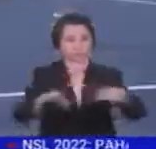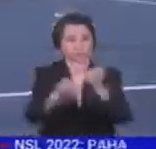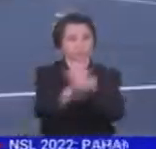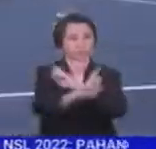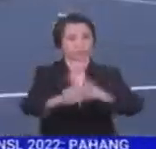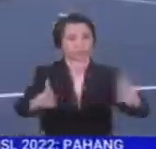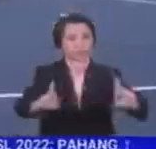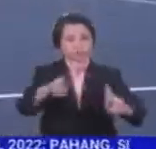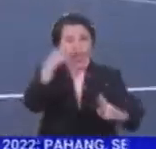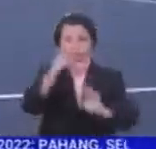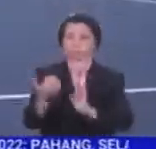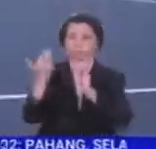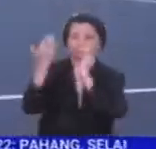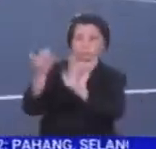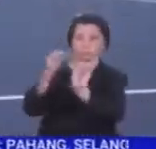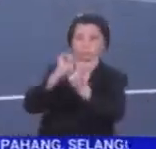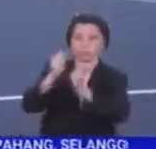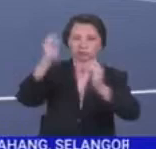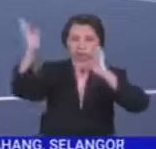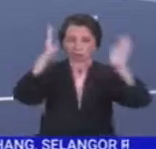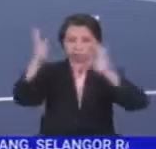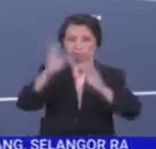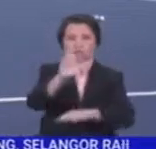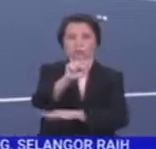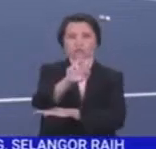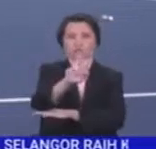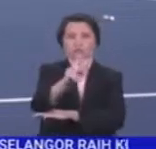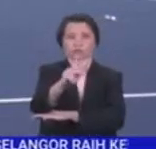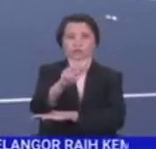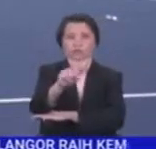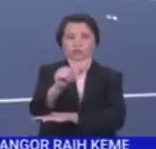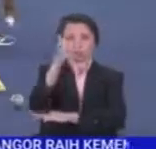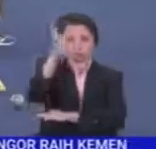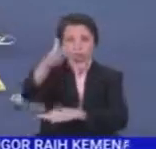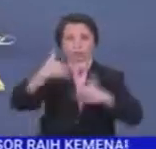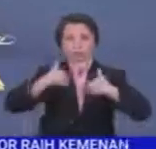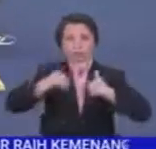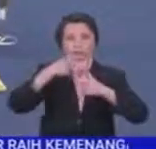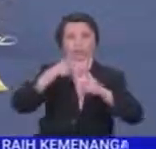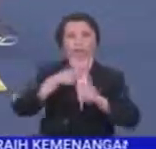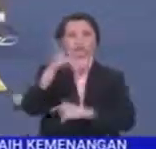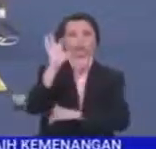persiapan bagi menghadapi isukan beli syukma yang akan diadakan pada September ini